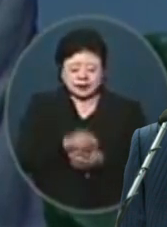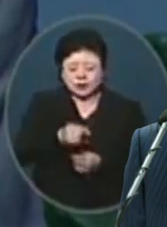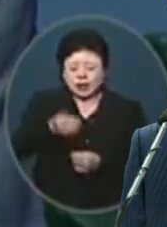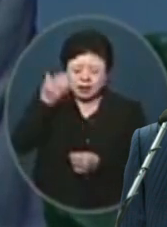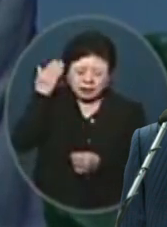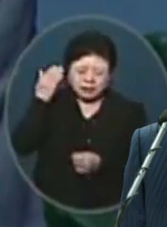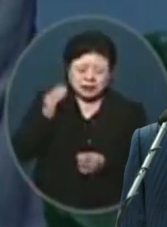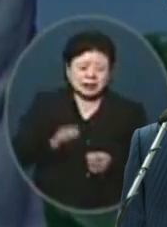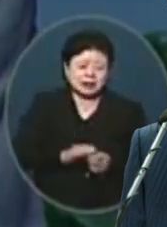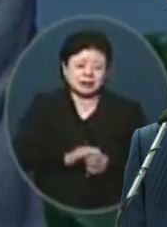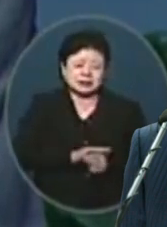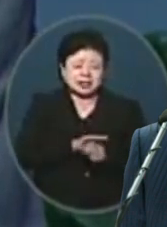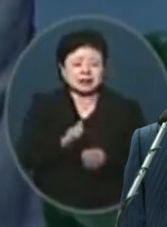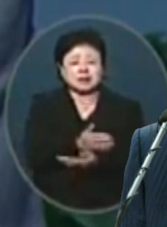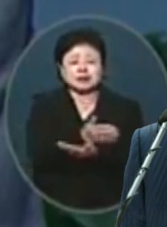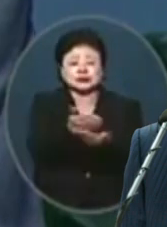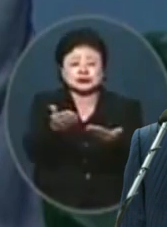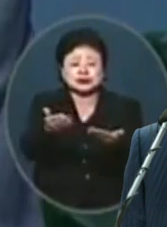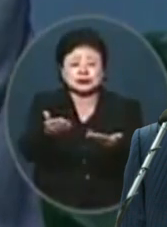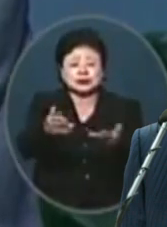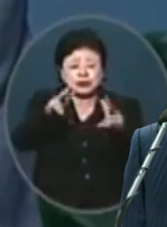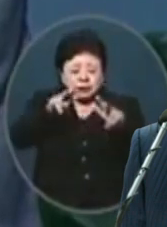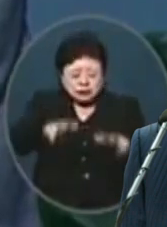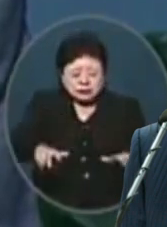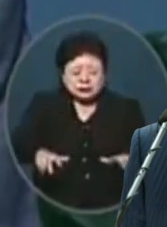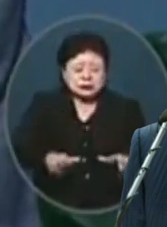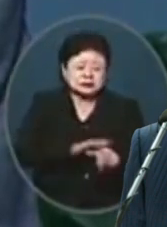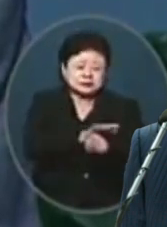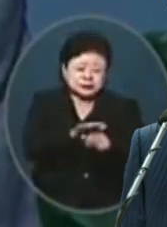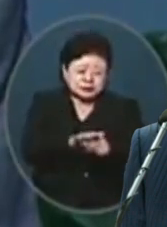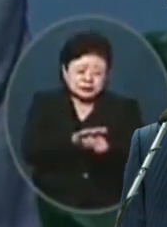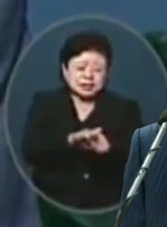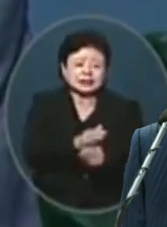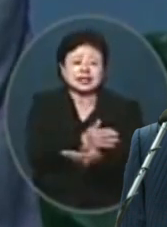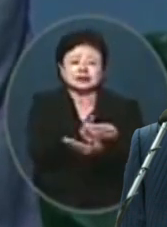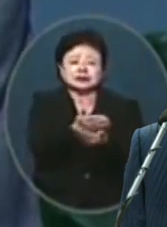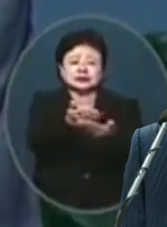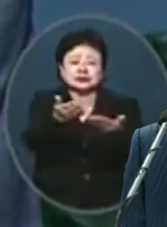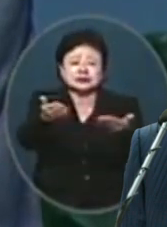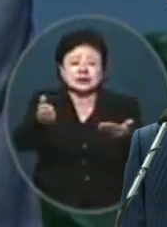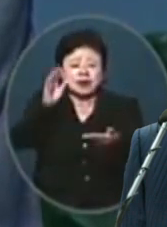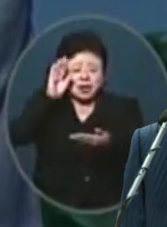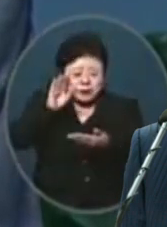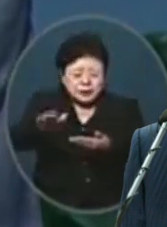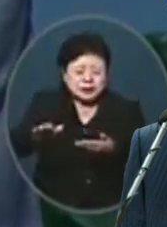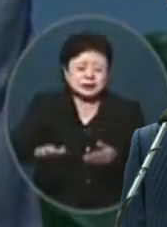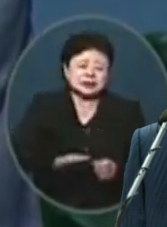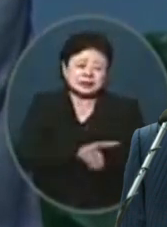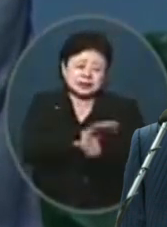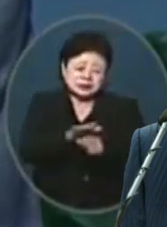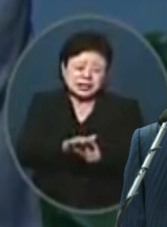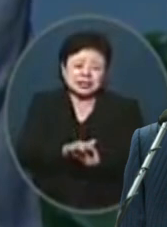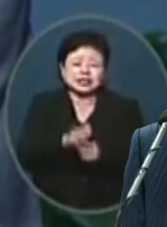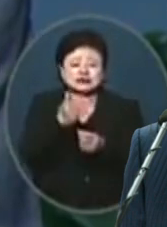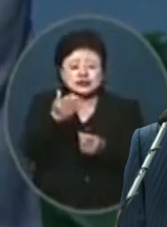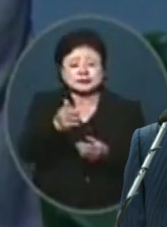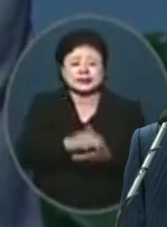과거의 사랑을 베풀어 주시고 현재 여러분을 사랑하시고 미래의 여러분을